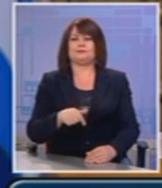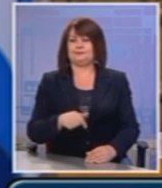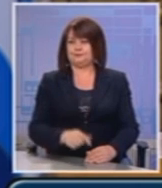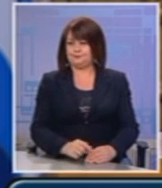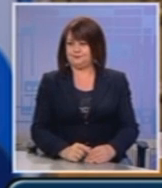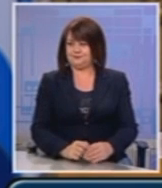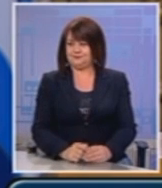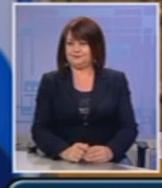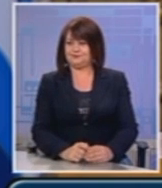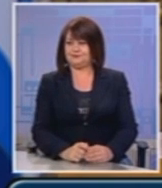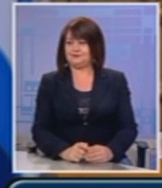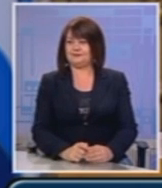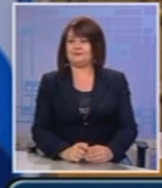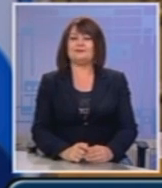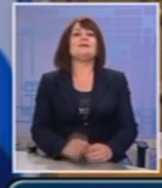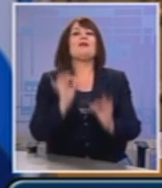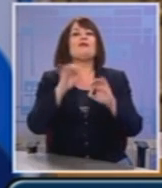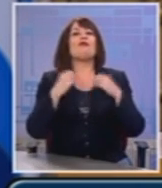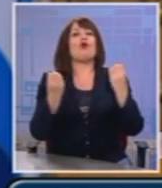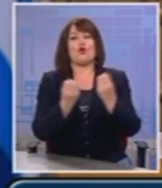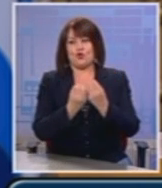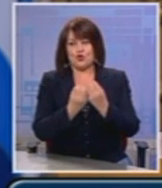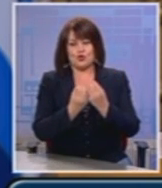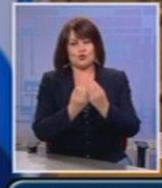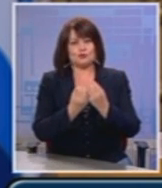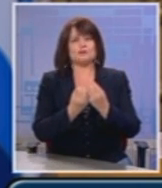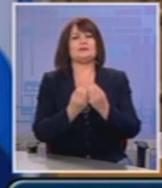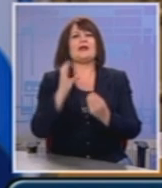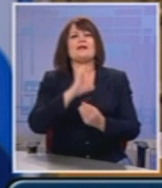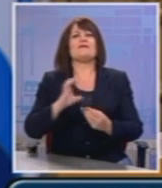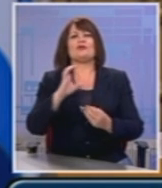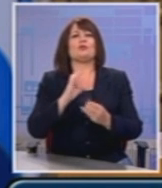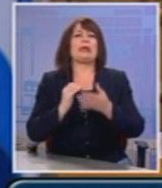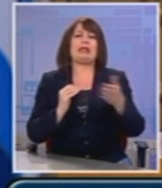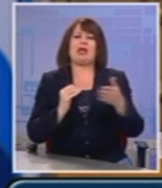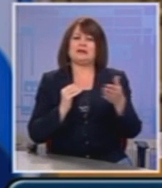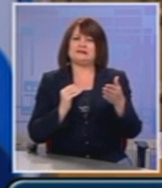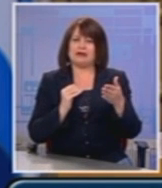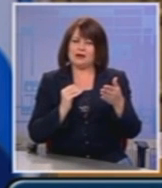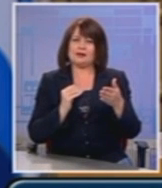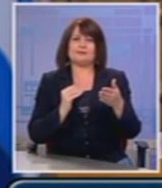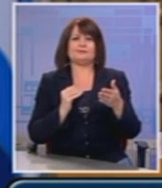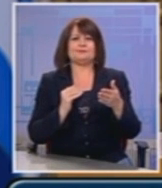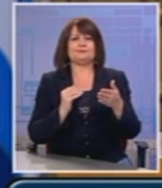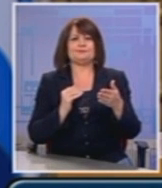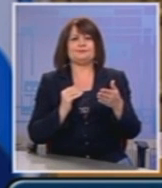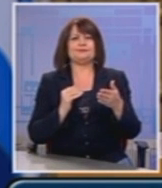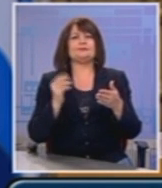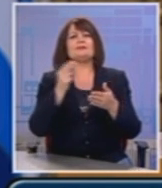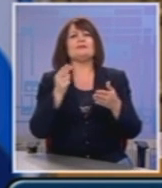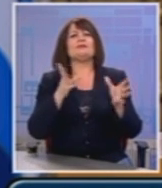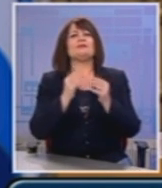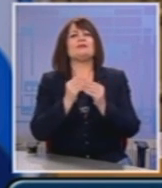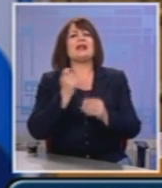για ένα φόρουμ της ευρωπαϊκής αριστεράς μέρες εργασίας για το χρέος ο